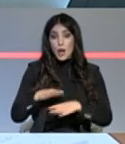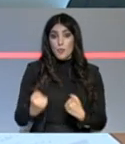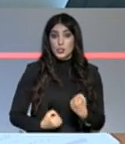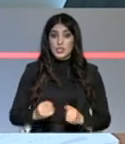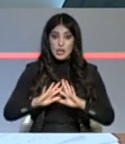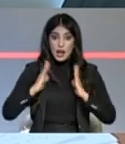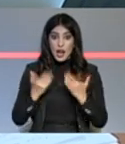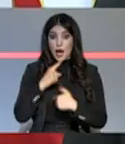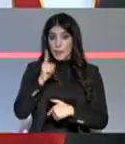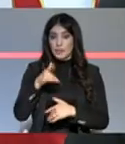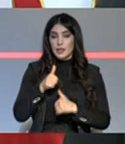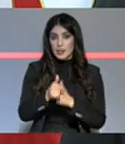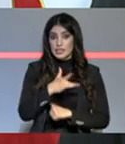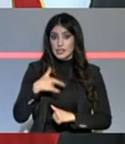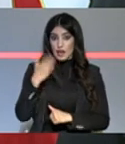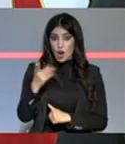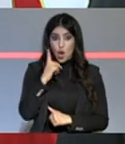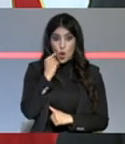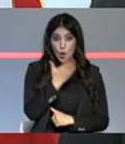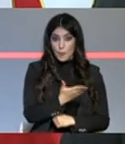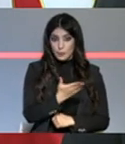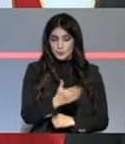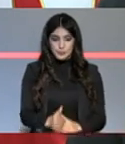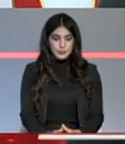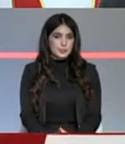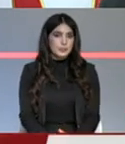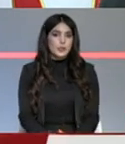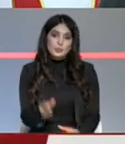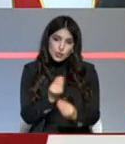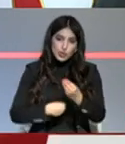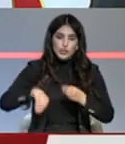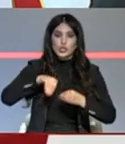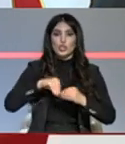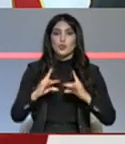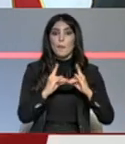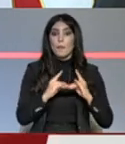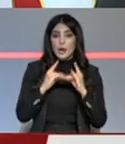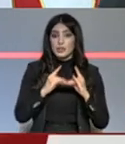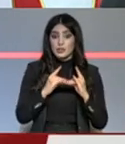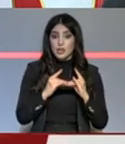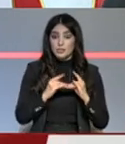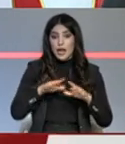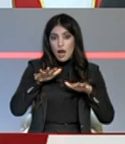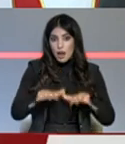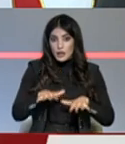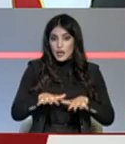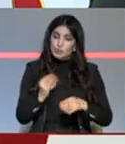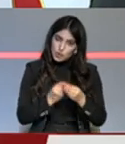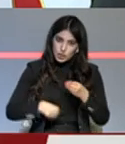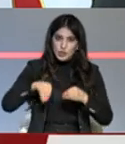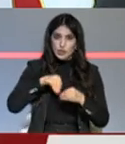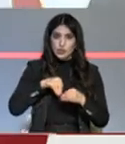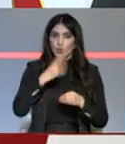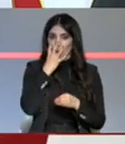العمومية محمد مقداد. باش نحاولوا نضيفوا معناها أساس جدد في الإنعاش وأساس جدد في التعهد بالمرضى اللي